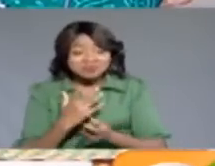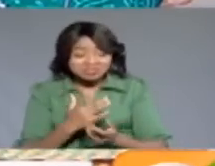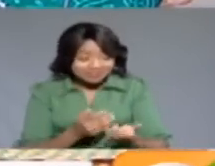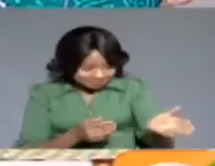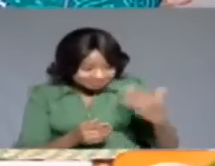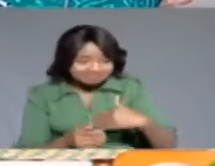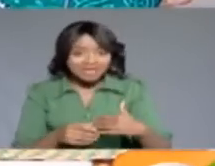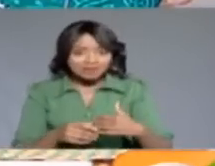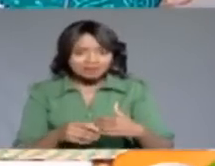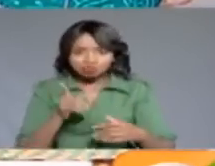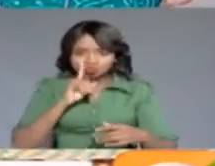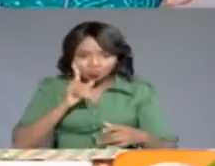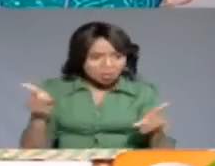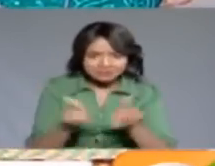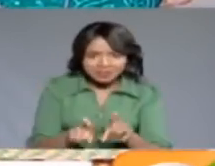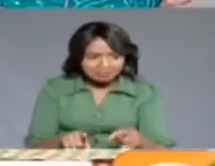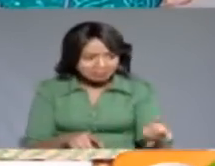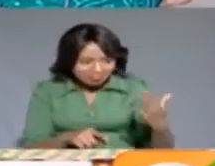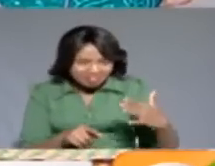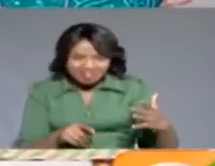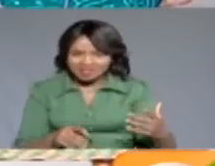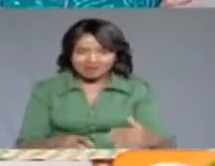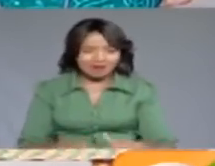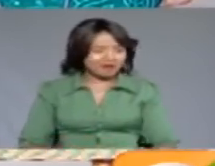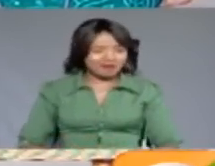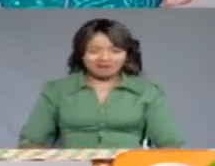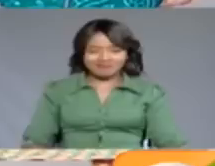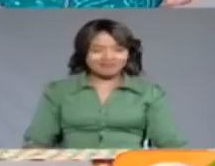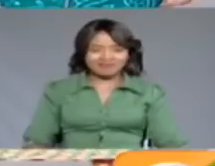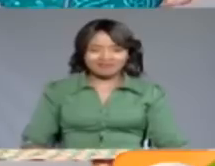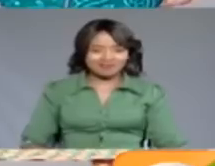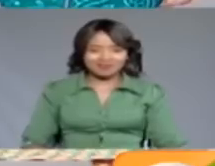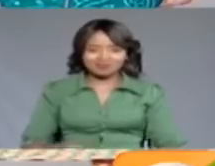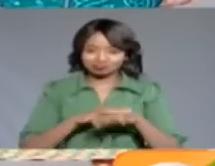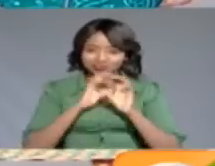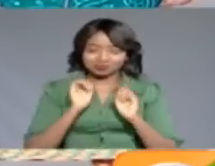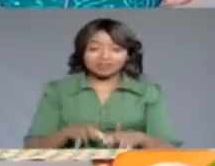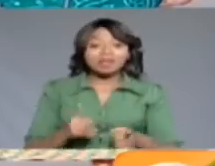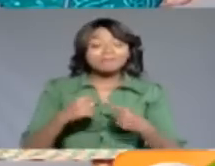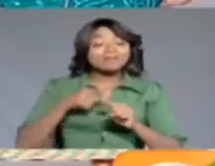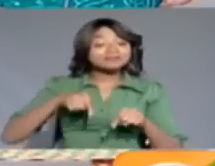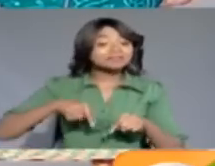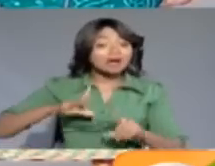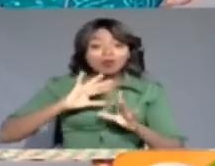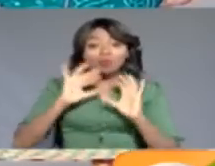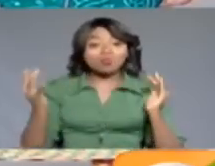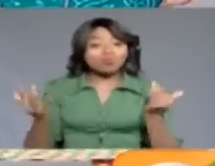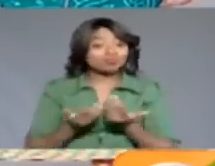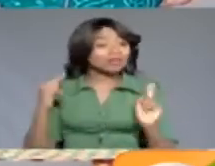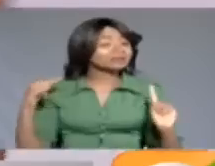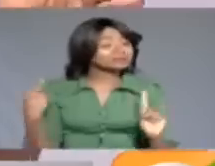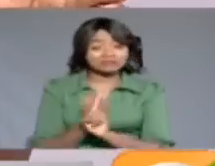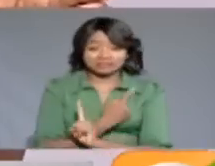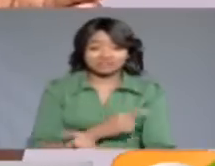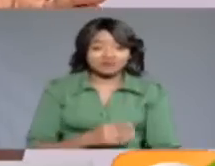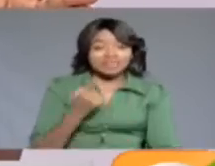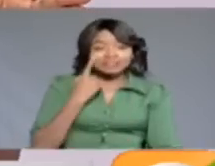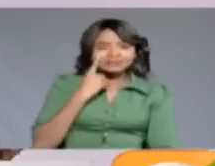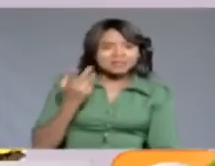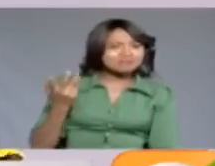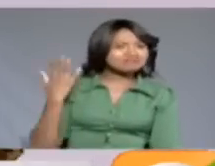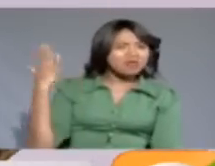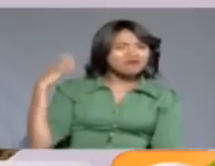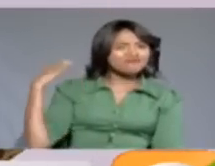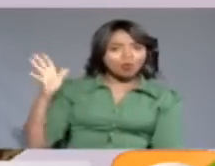deki. Lakini katika mazingira ya sasa Bi Msafwari yana utofauti mwingi sana. Maanake ukiangalia labda zamani vile wanawake